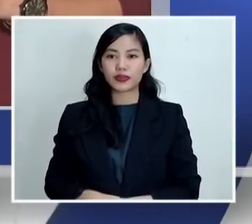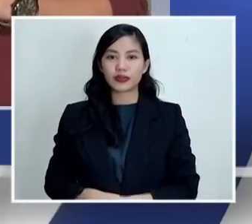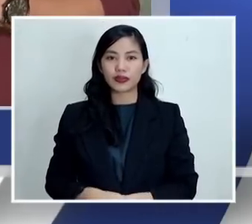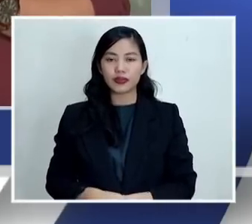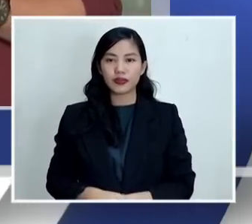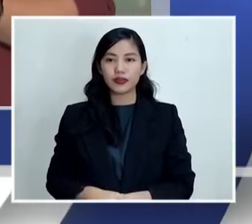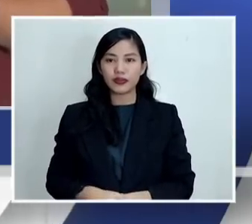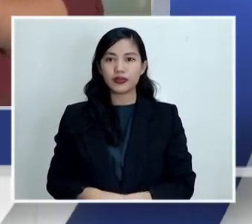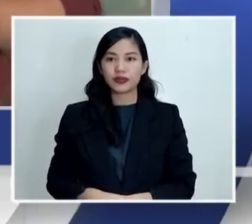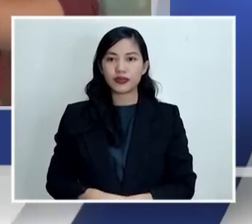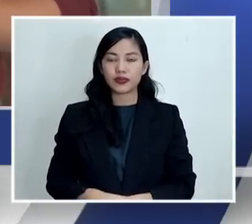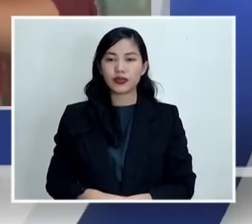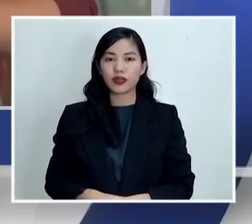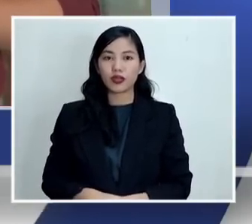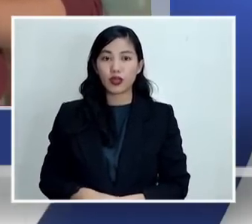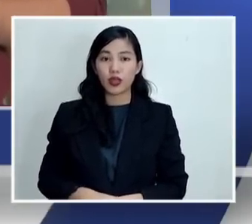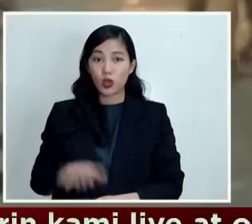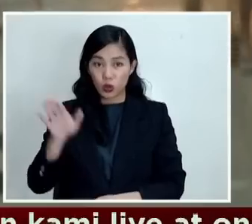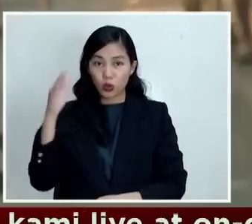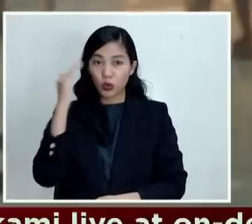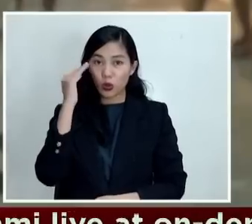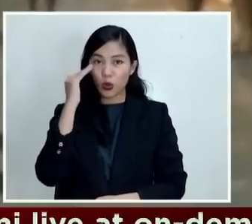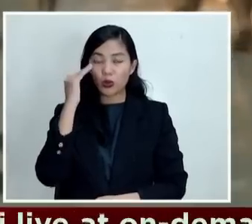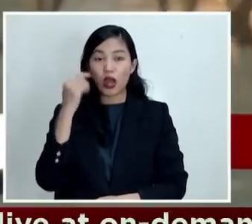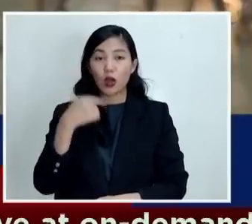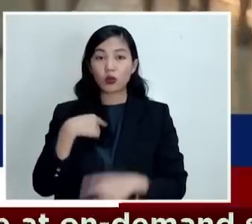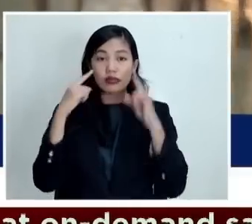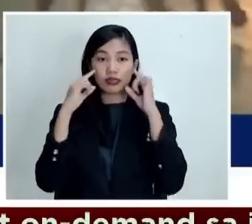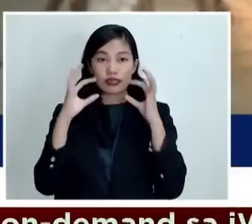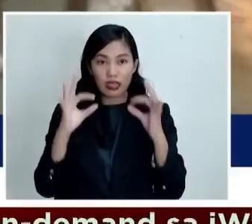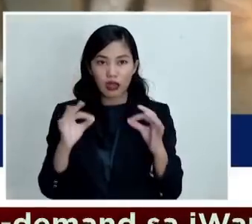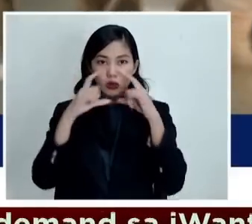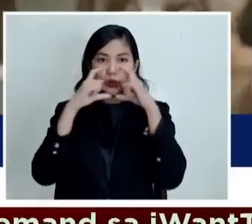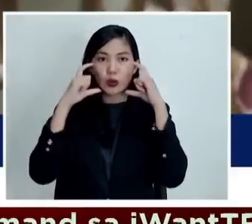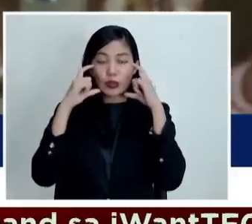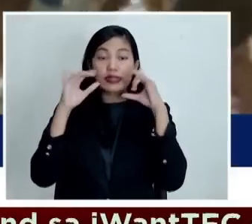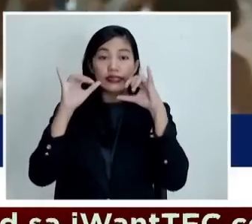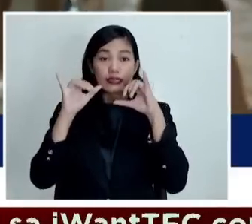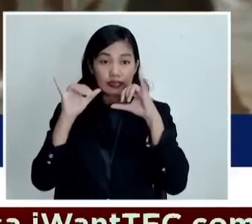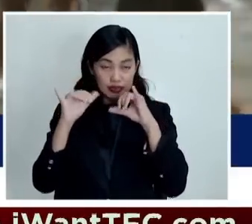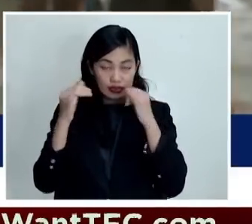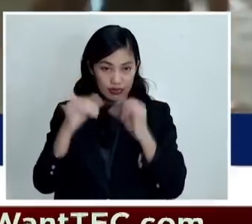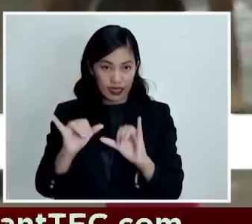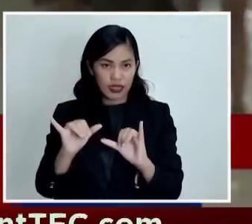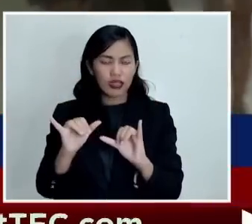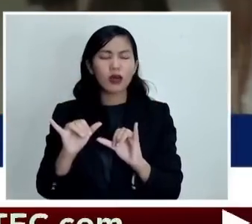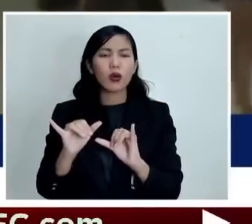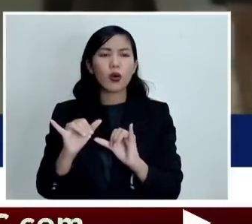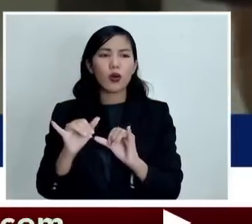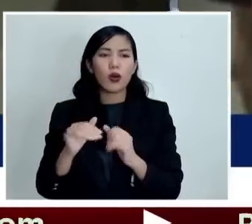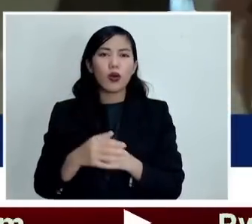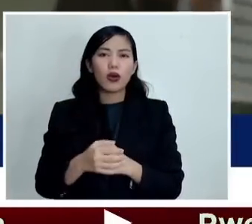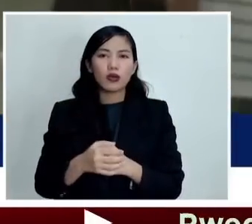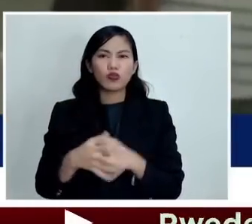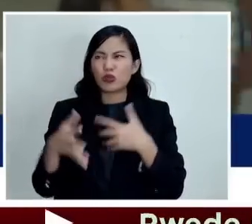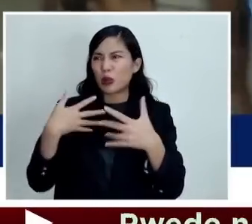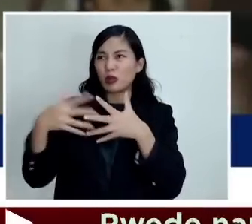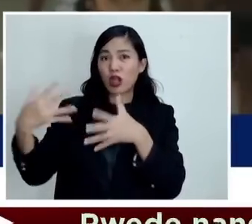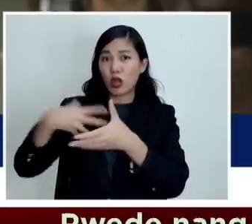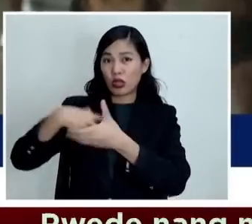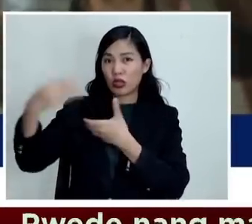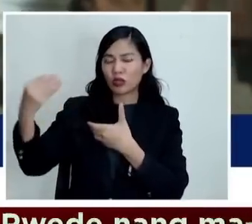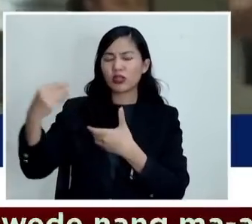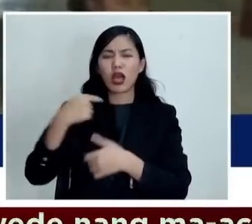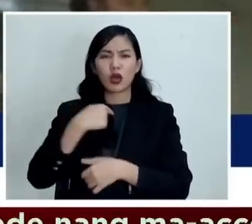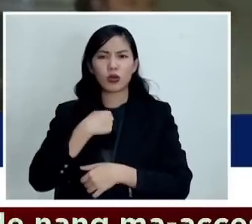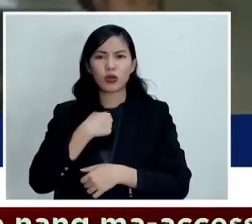Oh, Alvin, alam mo, pinili kong isuot ang aking face mask dahil ako ay nasa outer space, dahil marami naman para sa akin